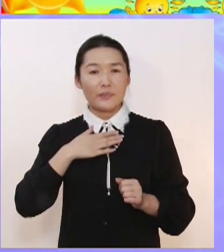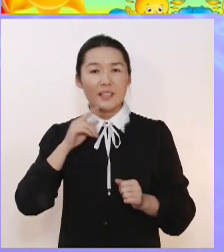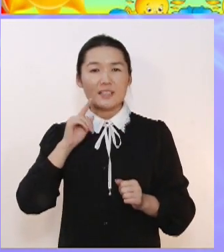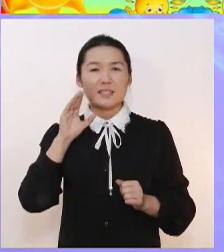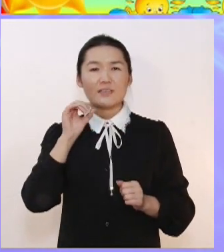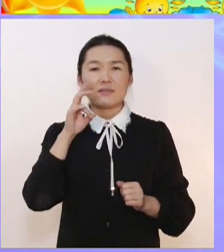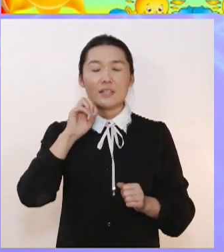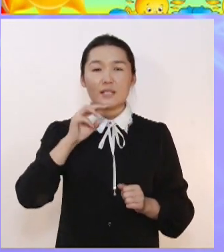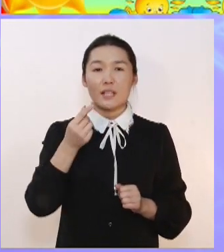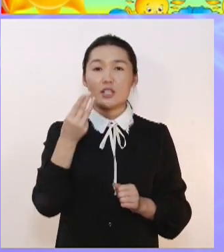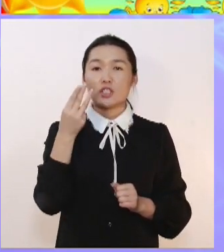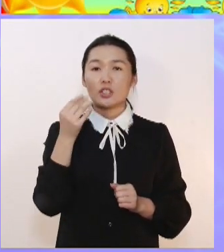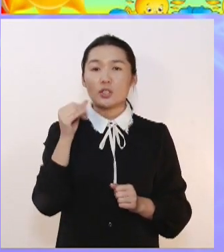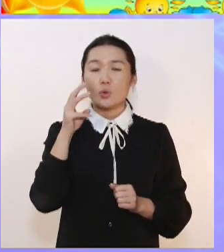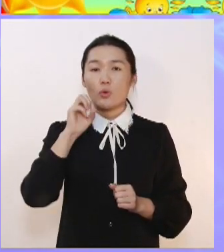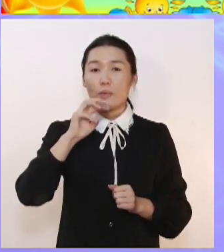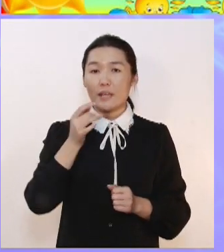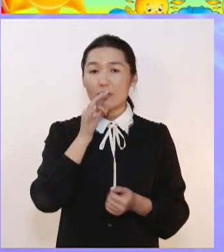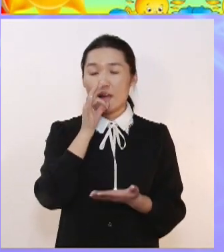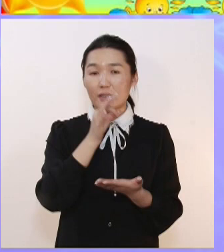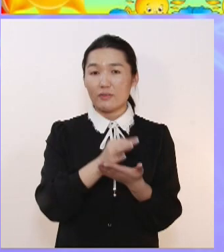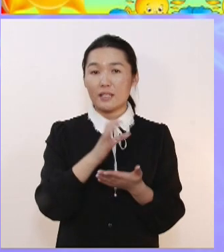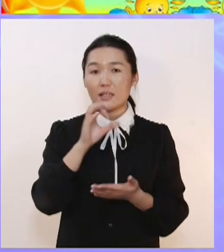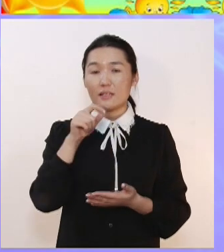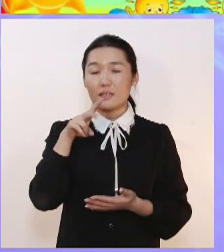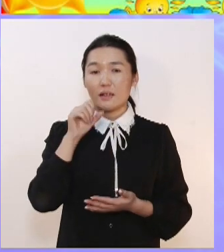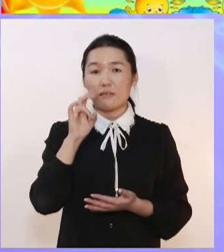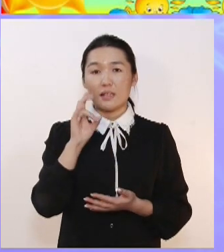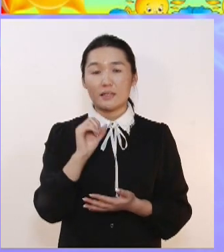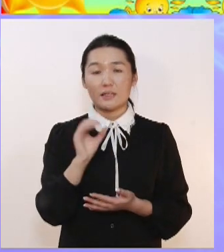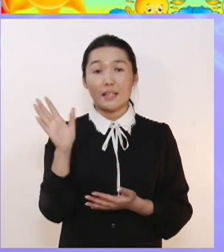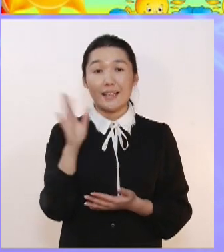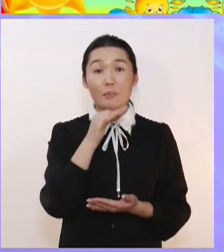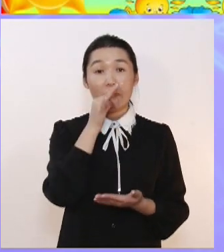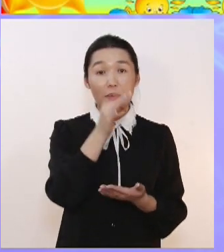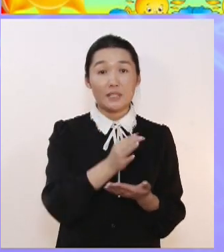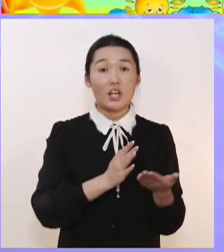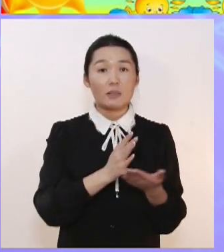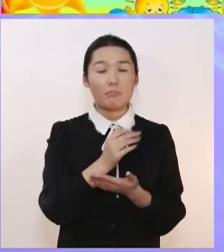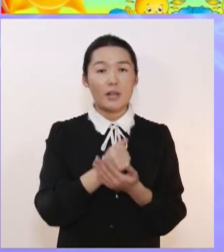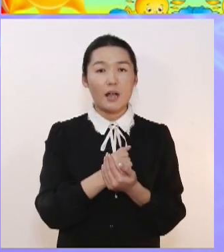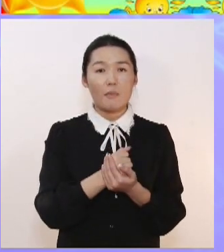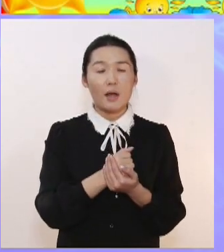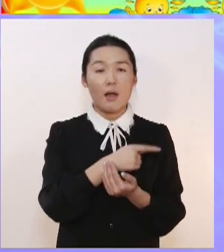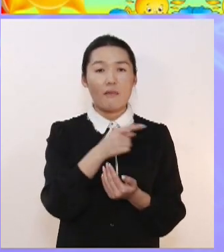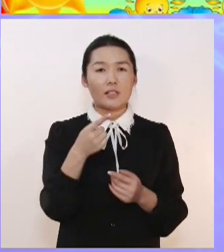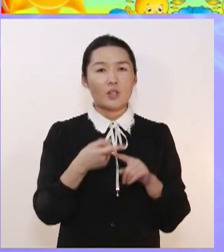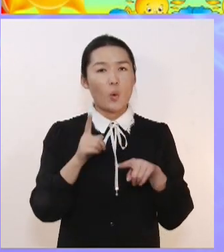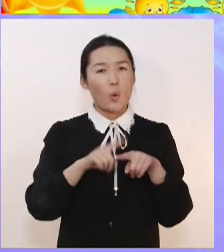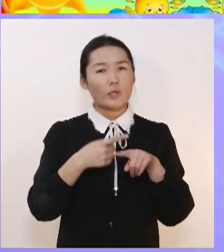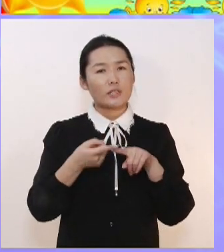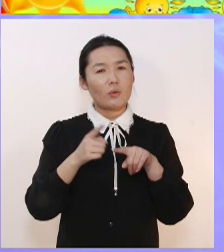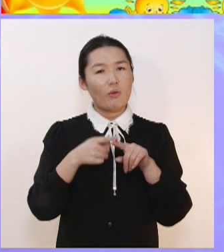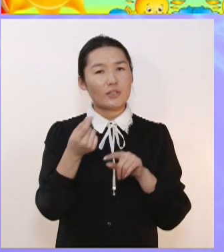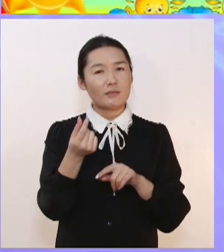звенеть, шуметь, ответили согласные. И мы вам скажем прямо: вас очень-очень мало, а